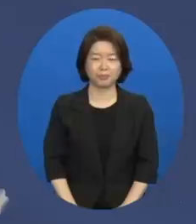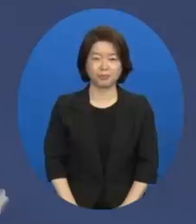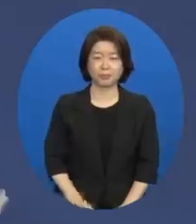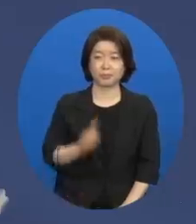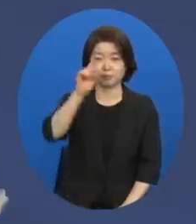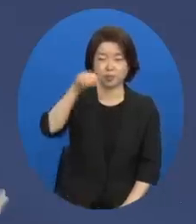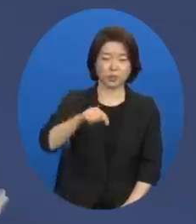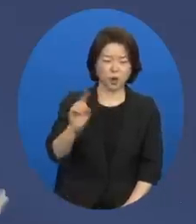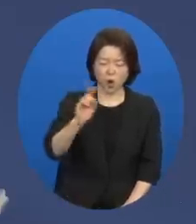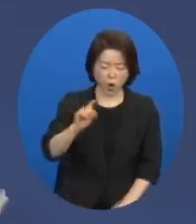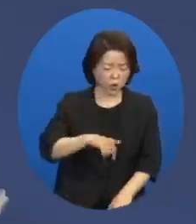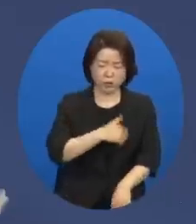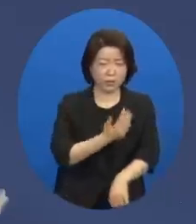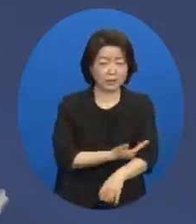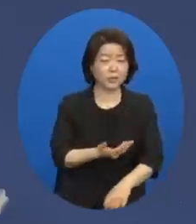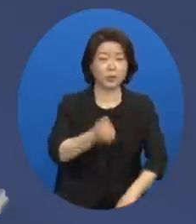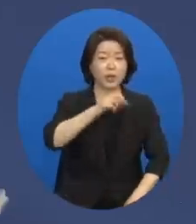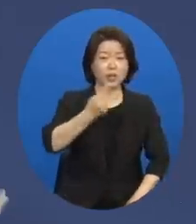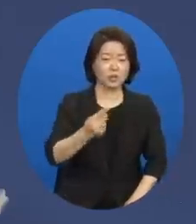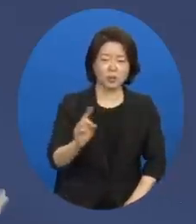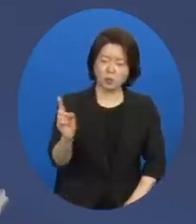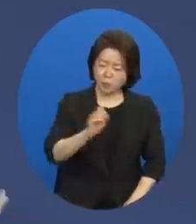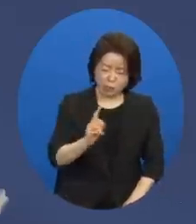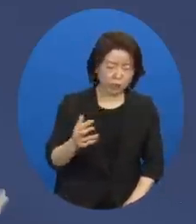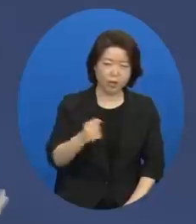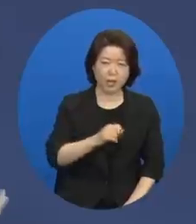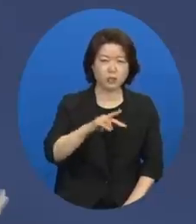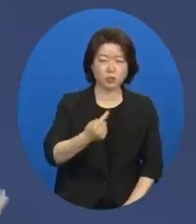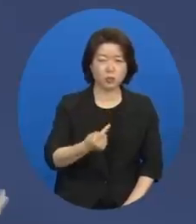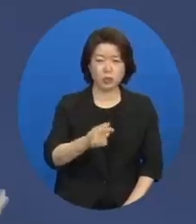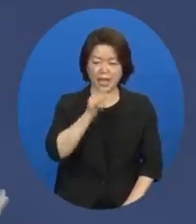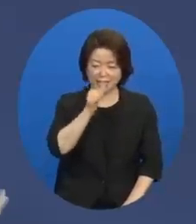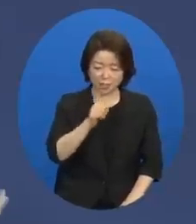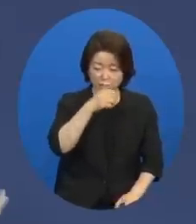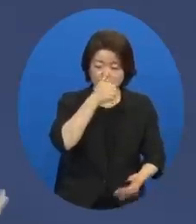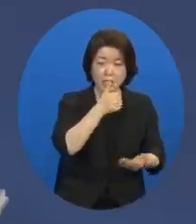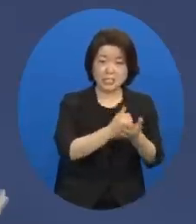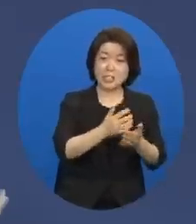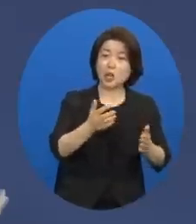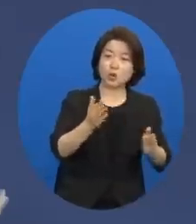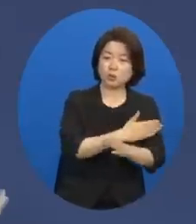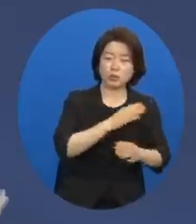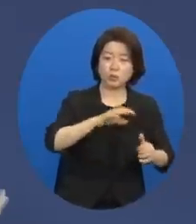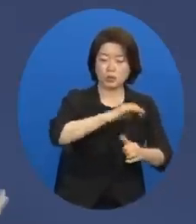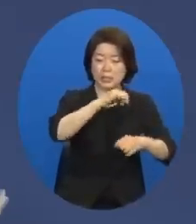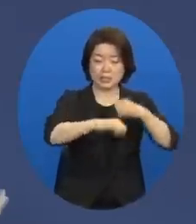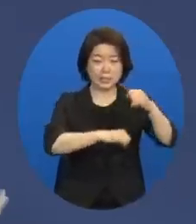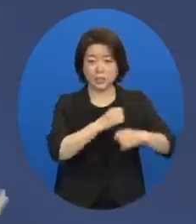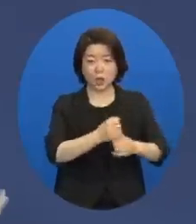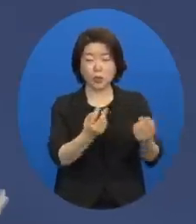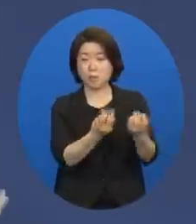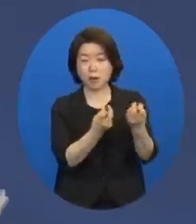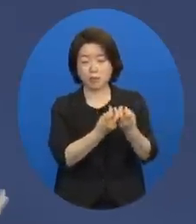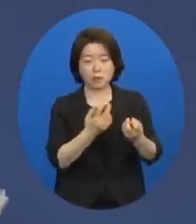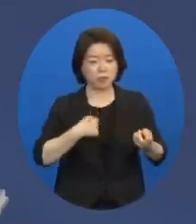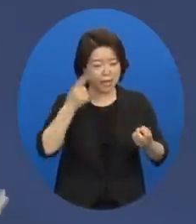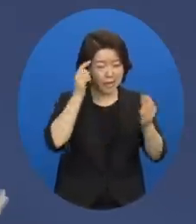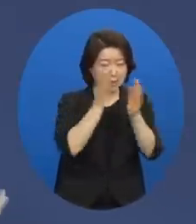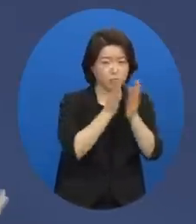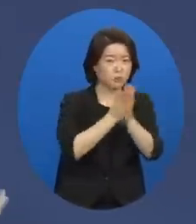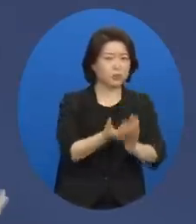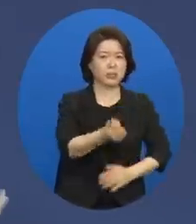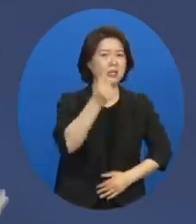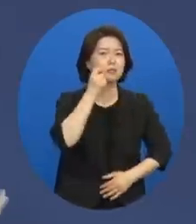천하의 어떤 능력으로도 그 무엇으로도 절대 죄에서 자유한 길은 우리 스스로는 얻을 수